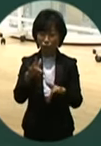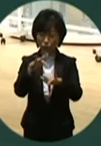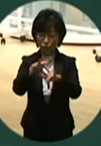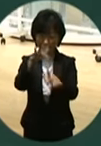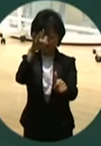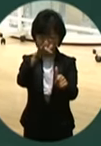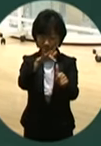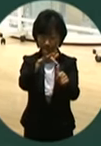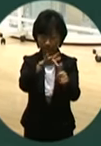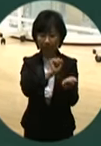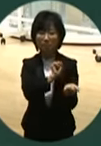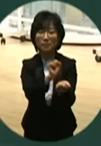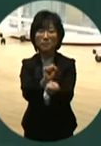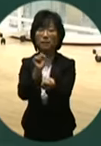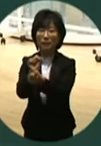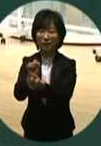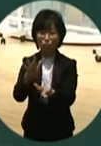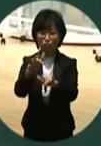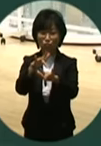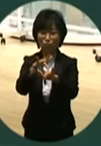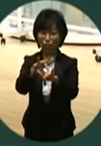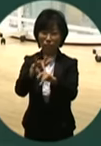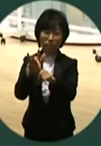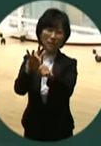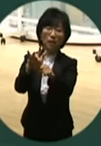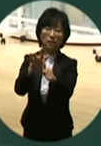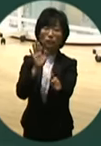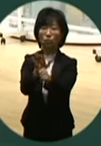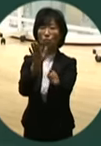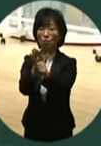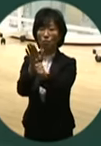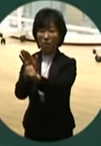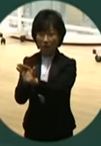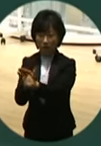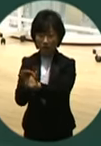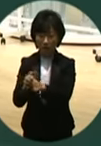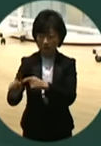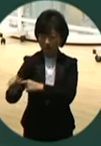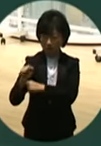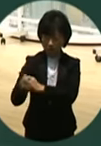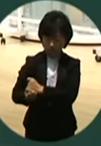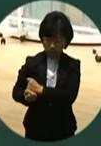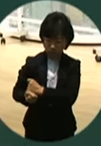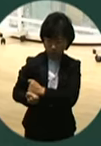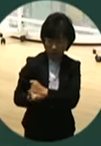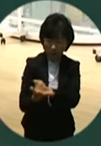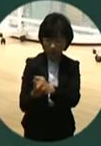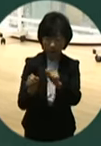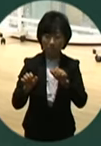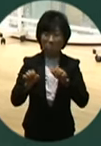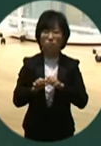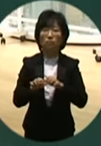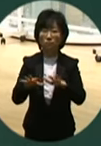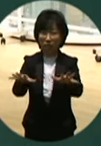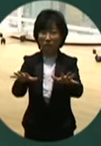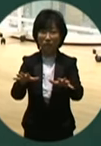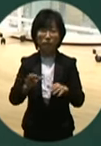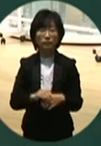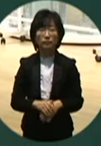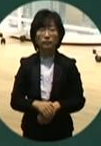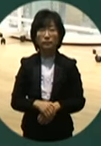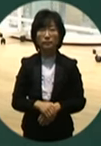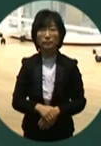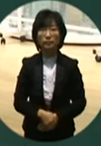사람 귀신 들리 하는 건데 그게요. 굉장한 역사를 지금까지 이루기 시작한 겁니다. She herself was demon possessed, and she